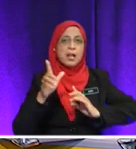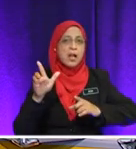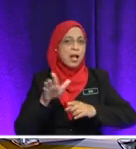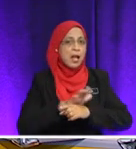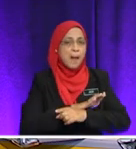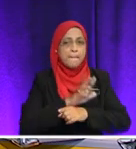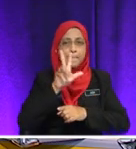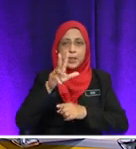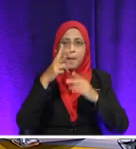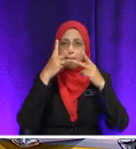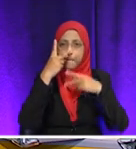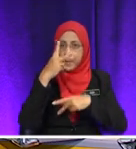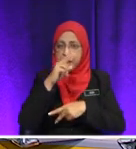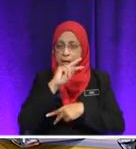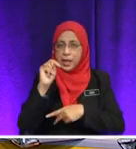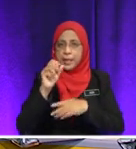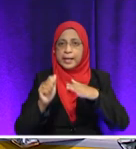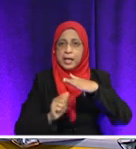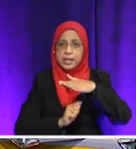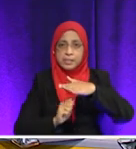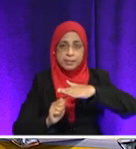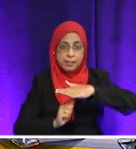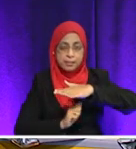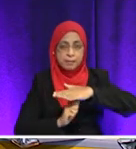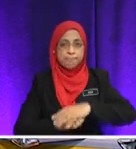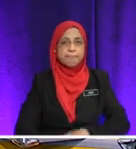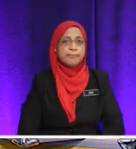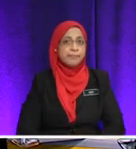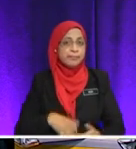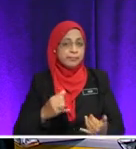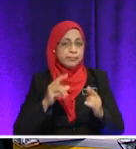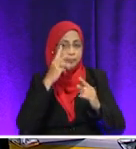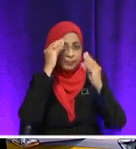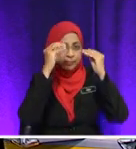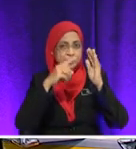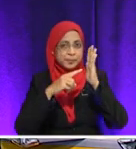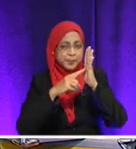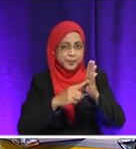ini Oke sekarang kita tidak tengok lukisan autografi